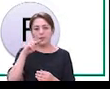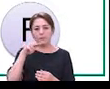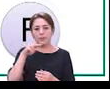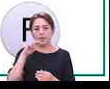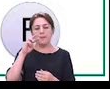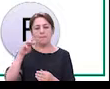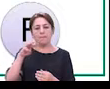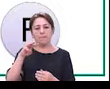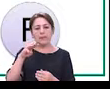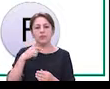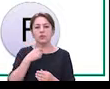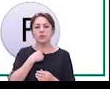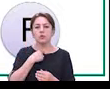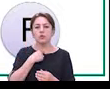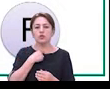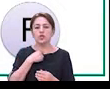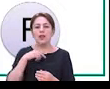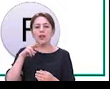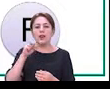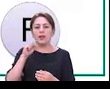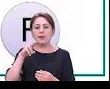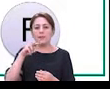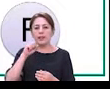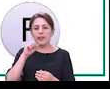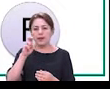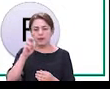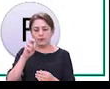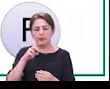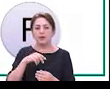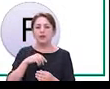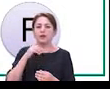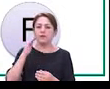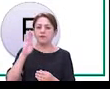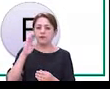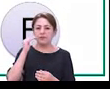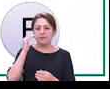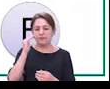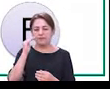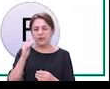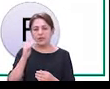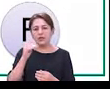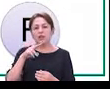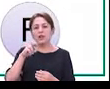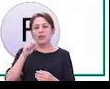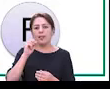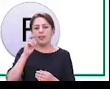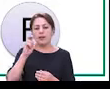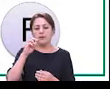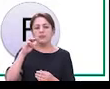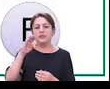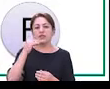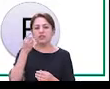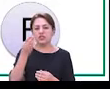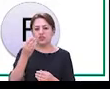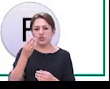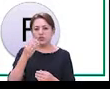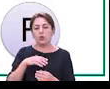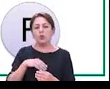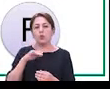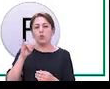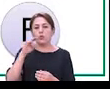P, M tovushlari lab-lab tovushlari, V, F undoshlari esa lab-tish